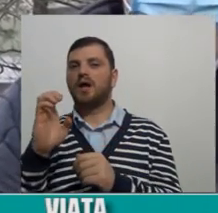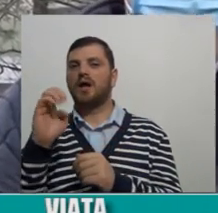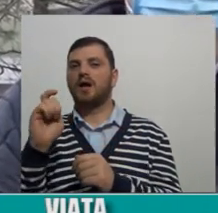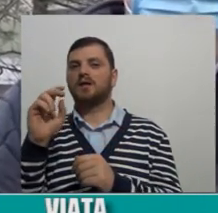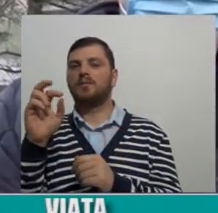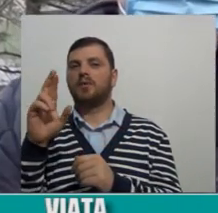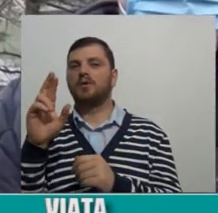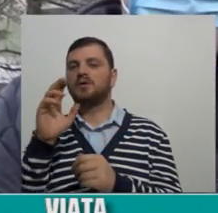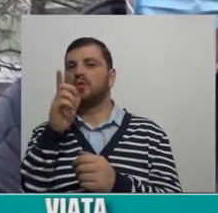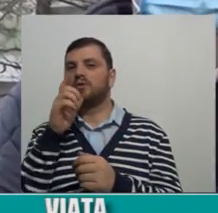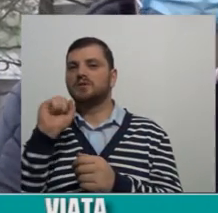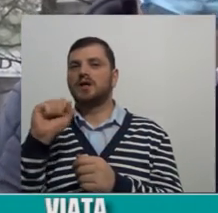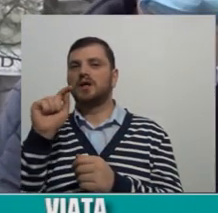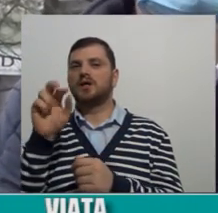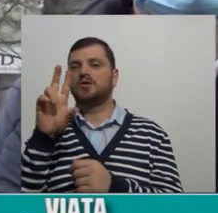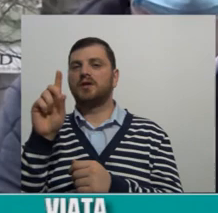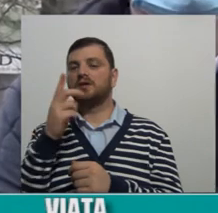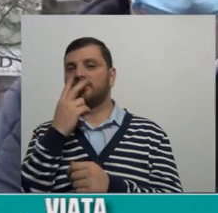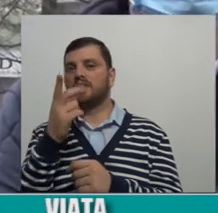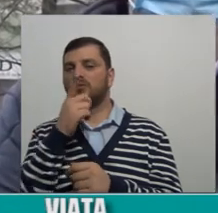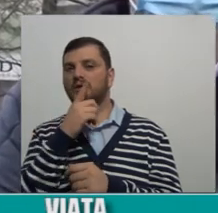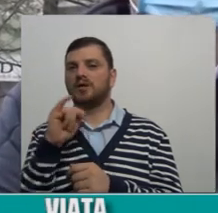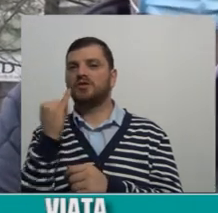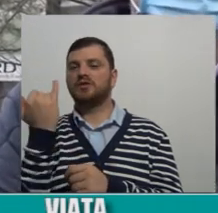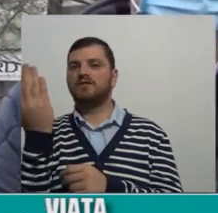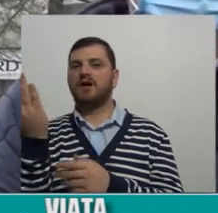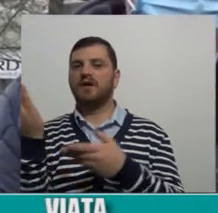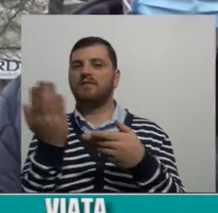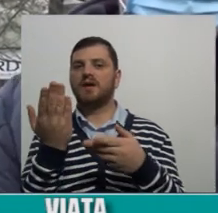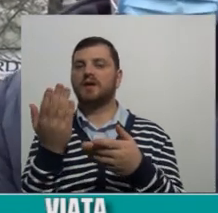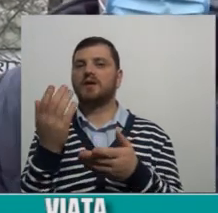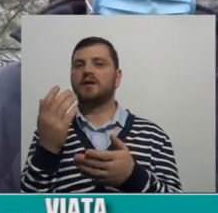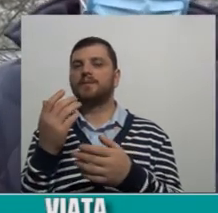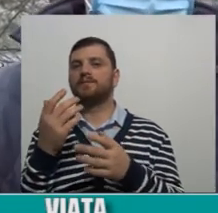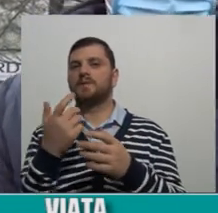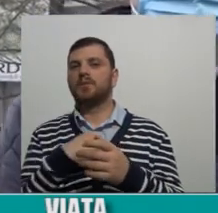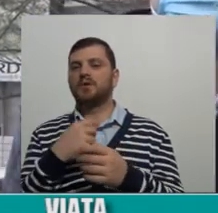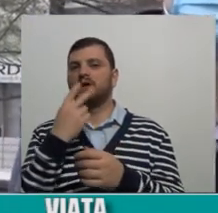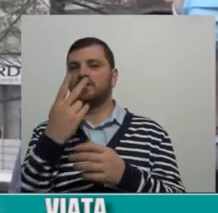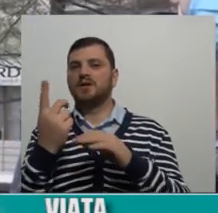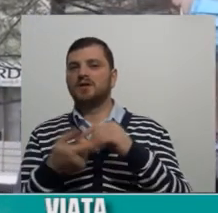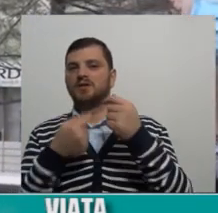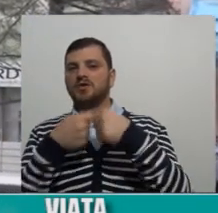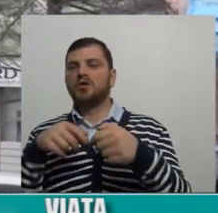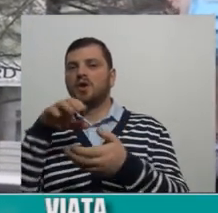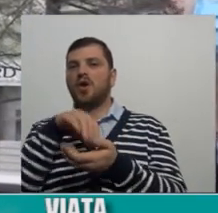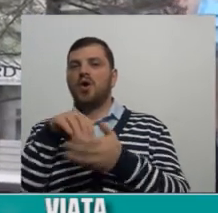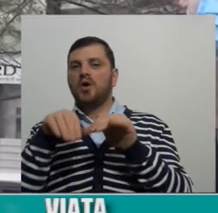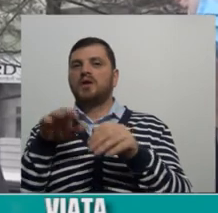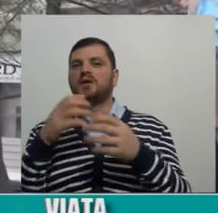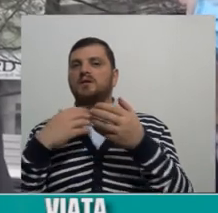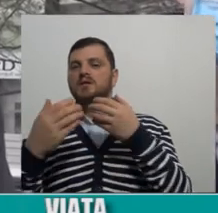Expo Park sau în ștran, vedem unde. Și va veni oblic de acolo ca să se poată vedea din toată zona asta,